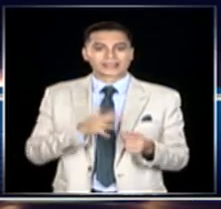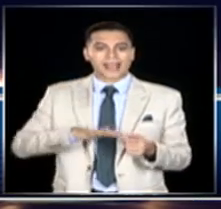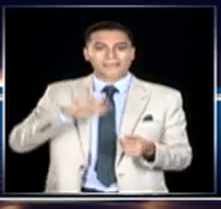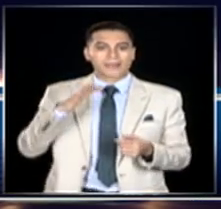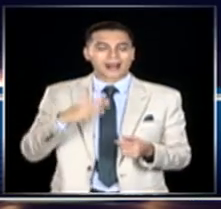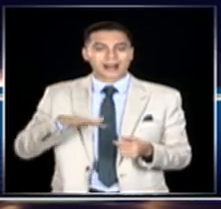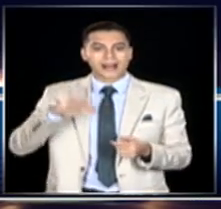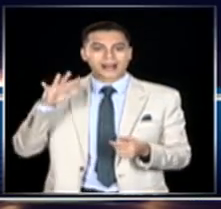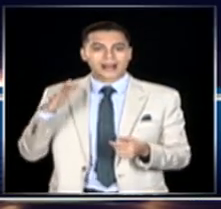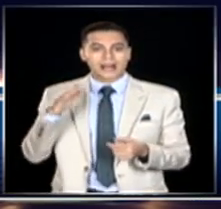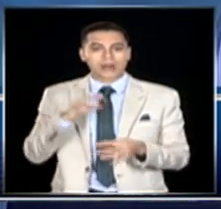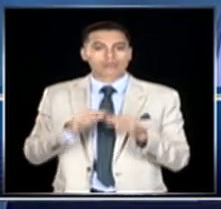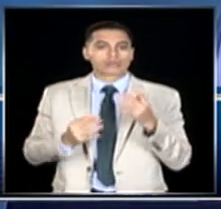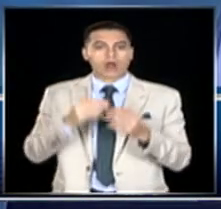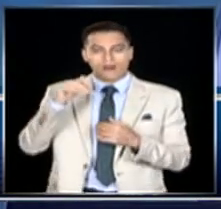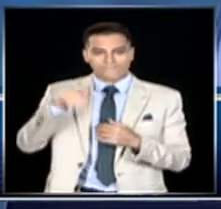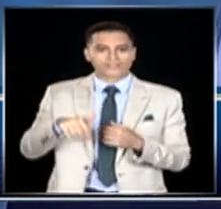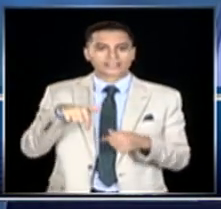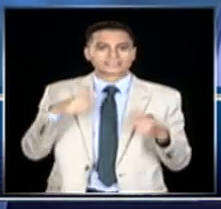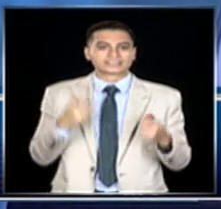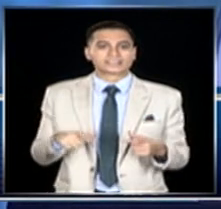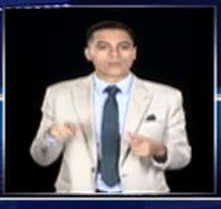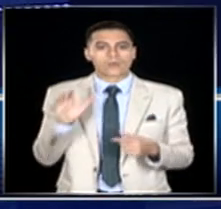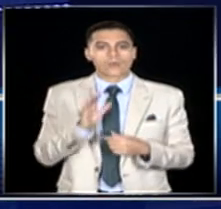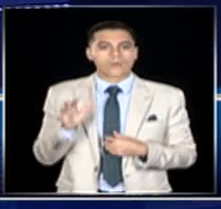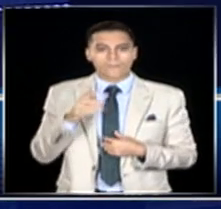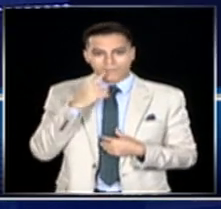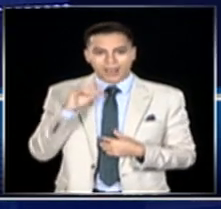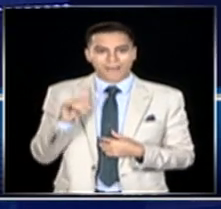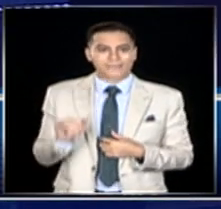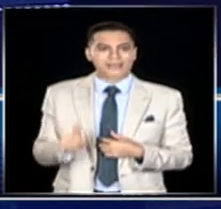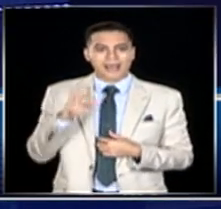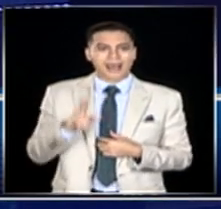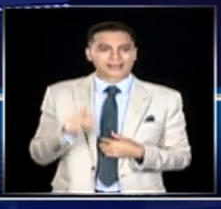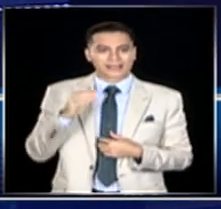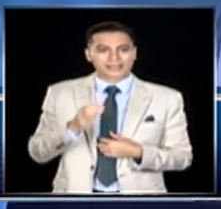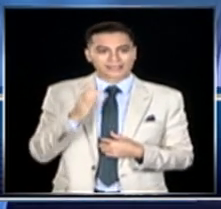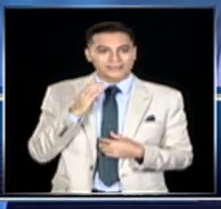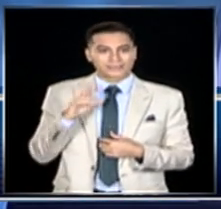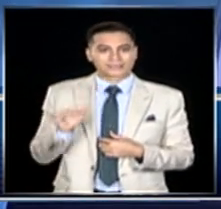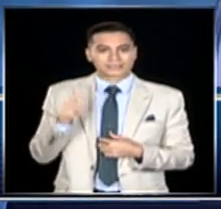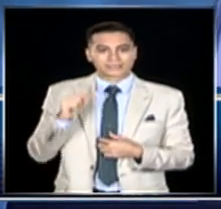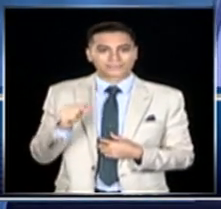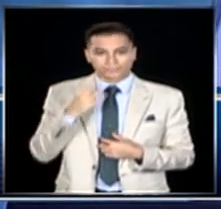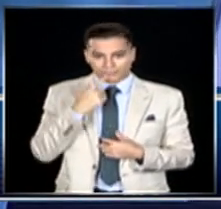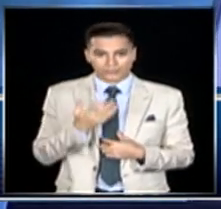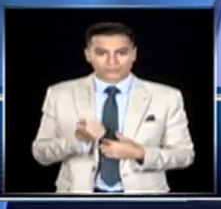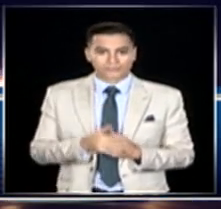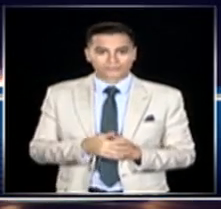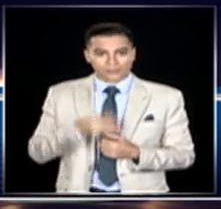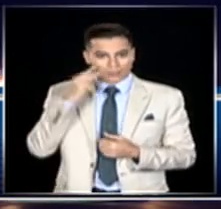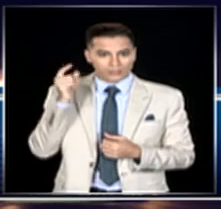بوركاني في دولة أوروبية. أمياتا، إجابتك يا زياد.